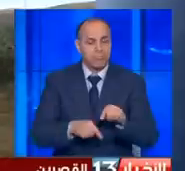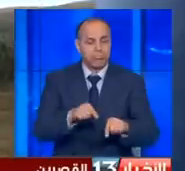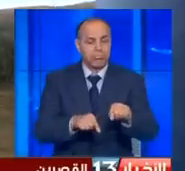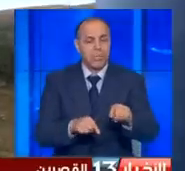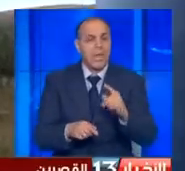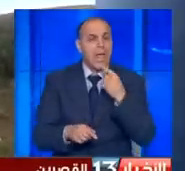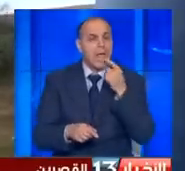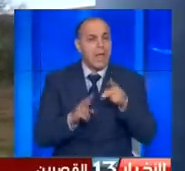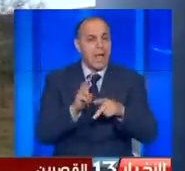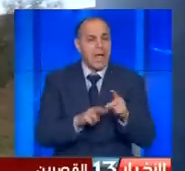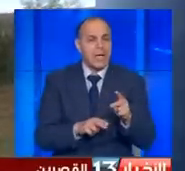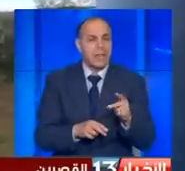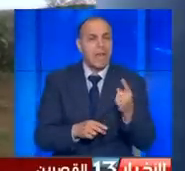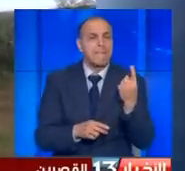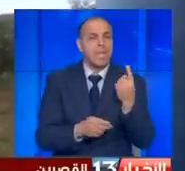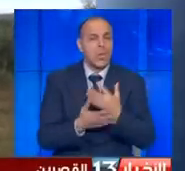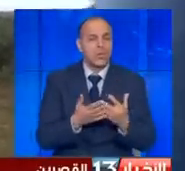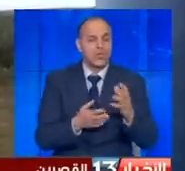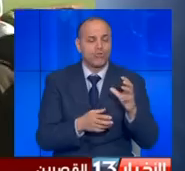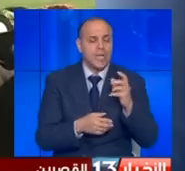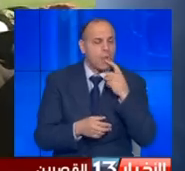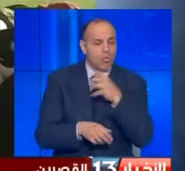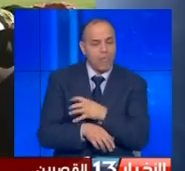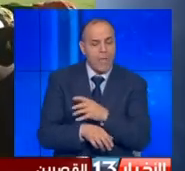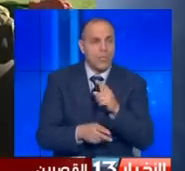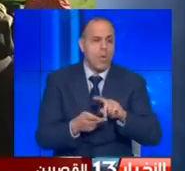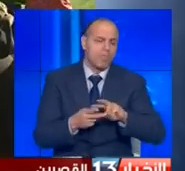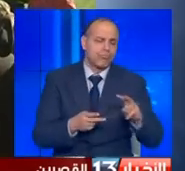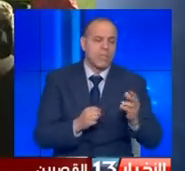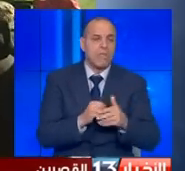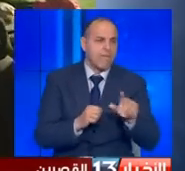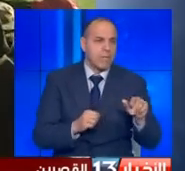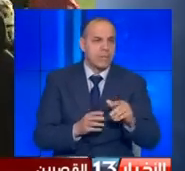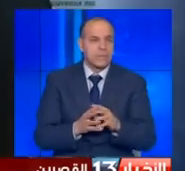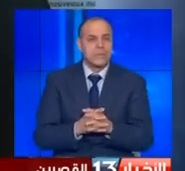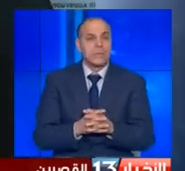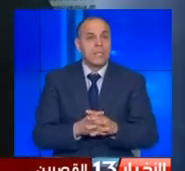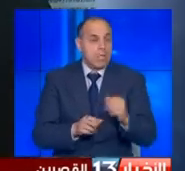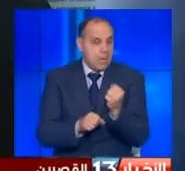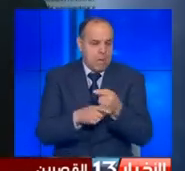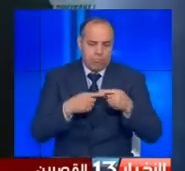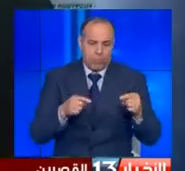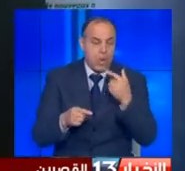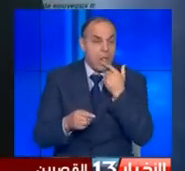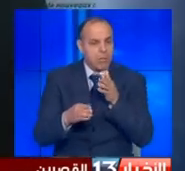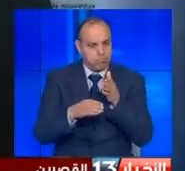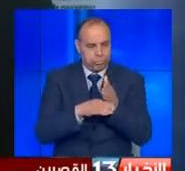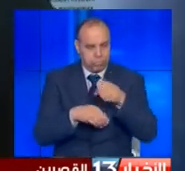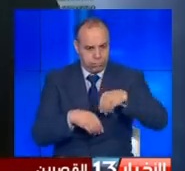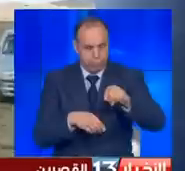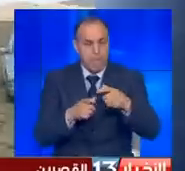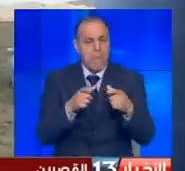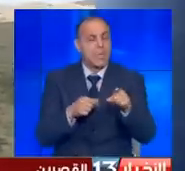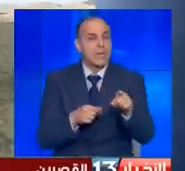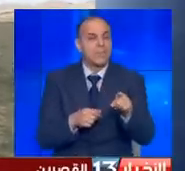احتوائها على اكثر من مليون شجره الدفاع وغيرها من المنتوجات الفلاحيه من توجد ان يبدو انها ستدخل حيز التصنيع